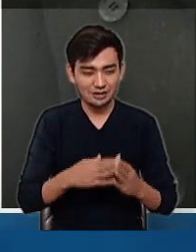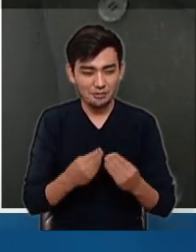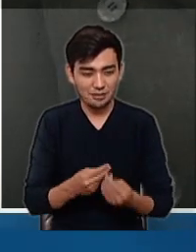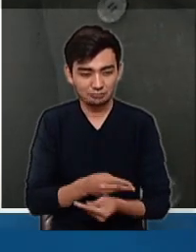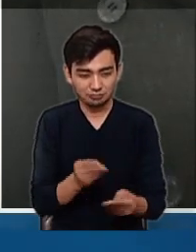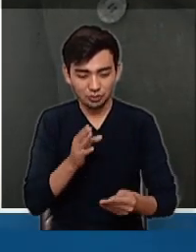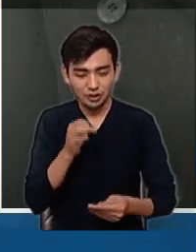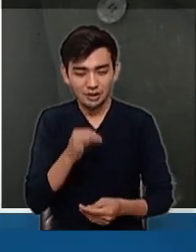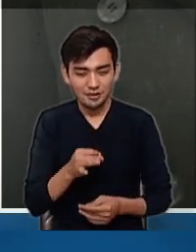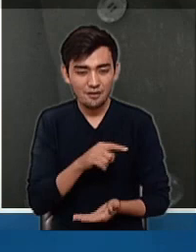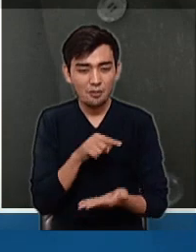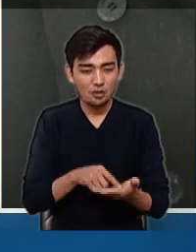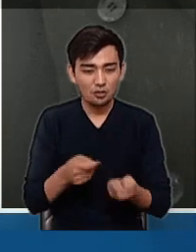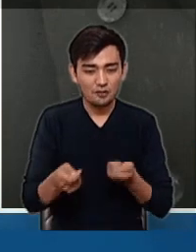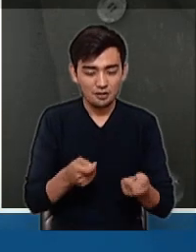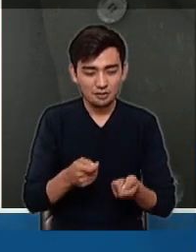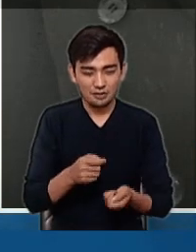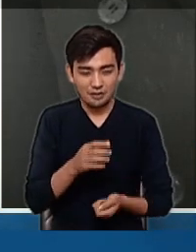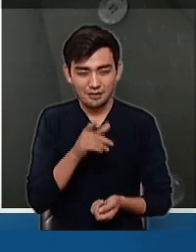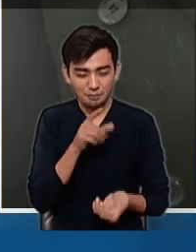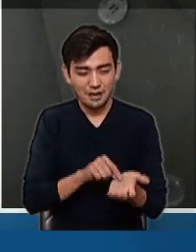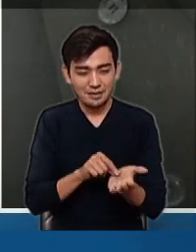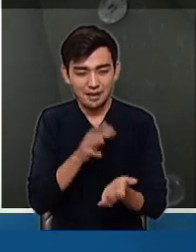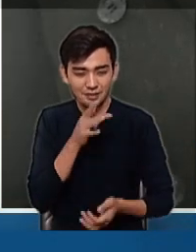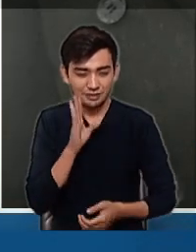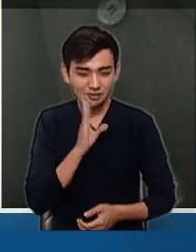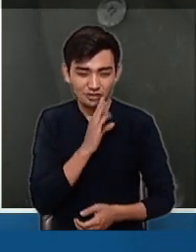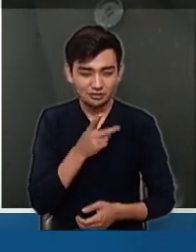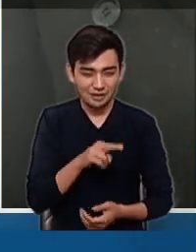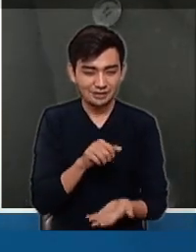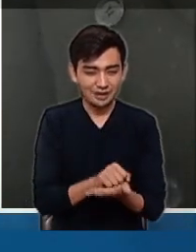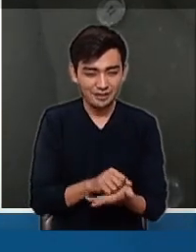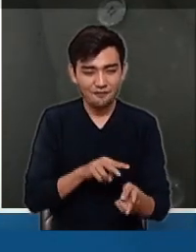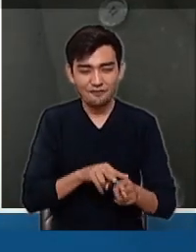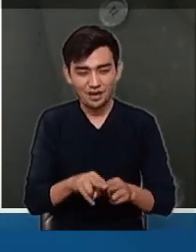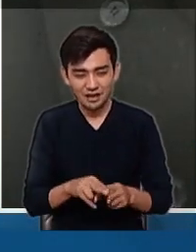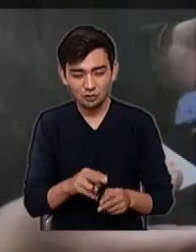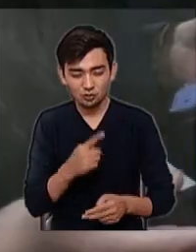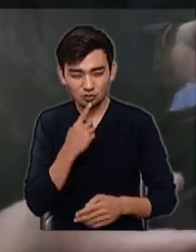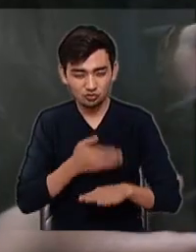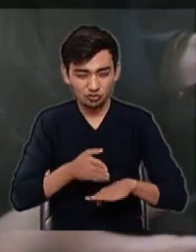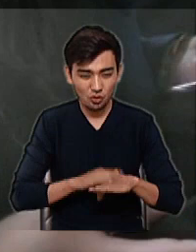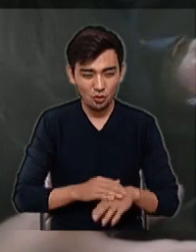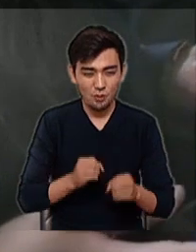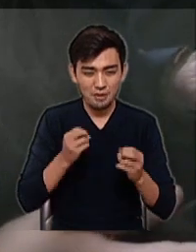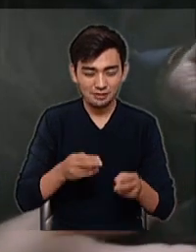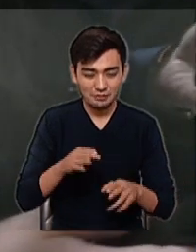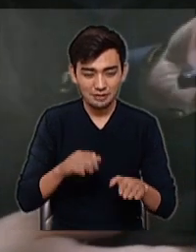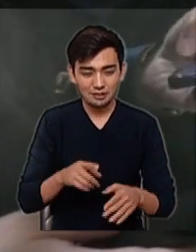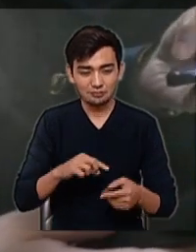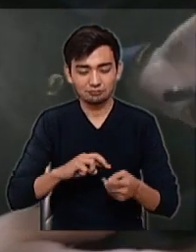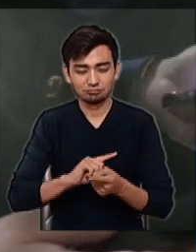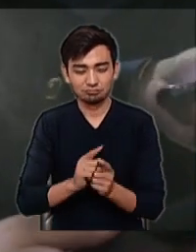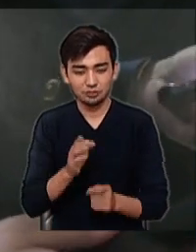озадачены и вопросом регулирования пенсионного возраста для женщин занятых на вредных и опасных условиях труда рассматривая то чтобы